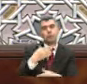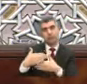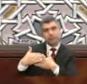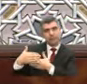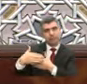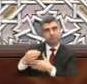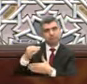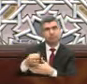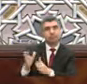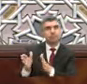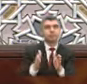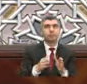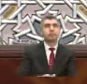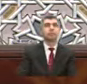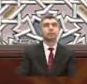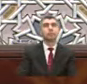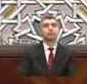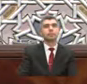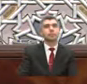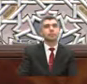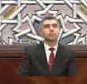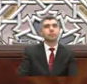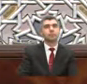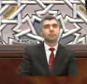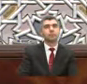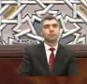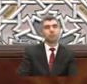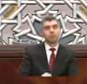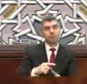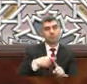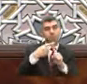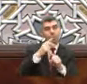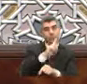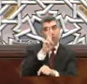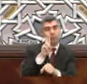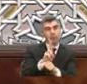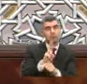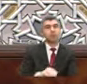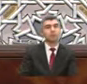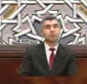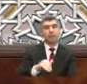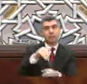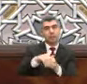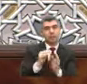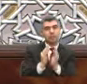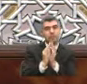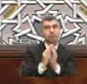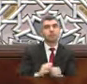شكرا سيد النائب. تعقيب إضافي، تفضل السيد نائب العدالة والتنمية.